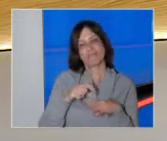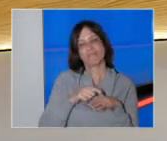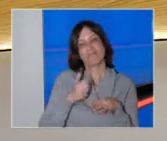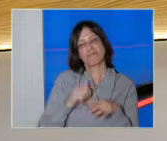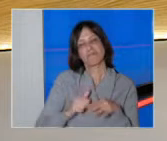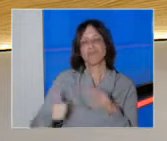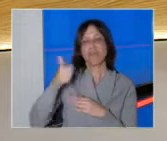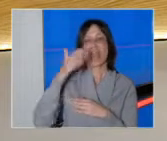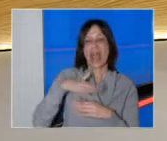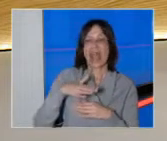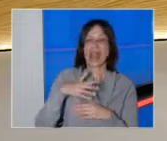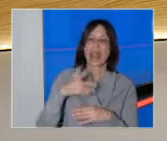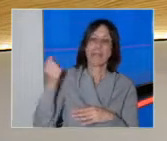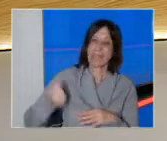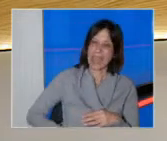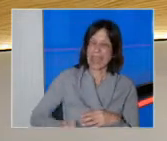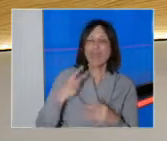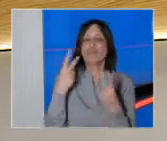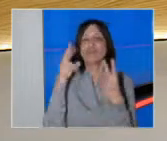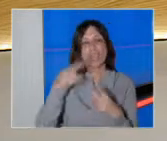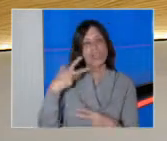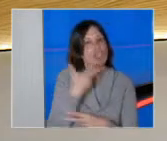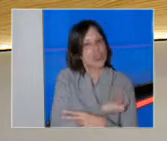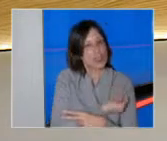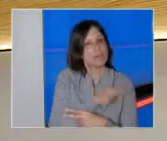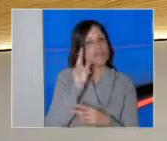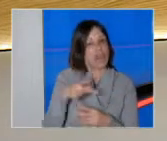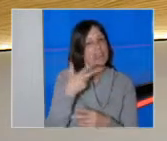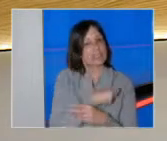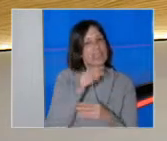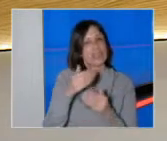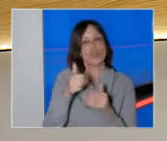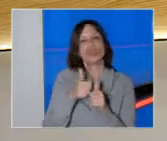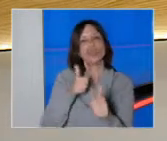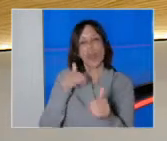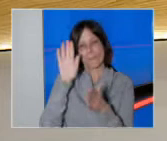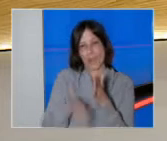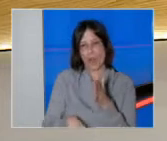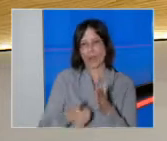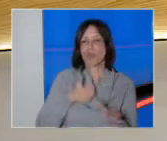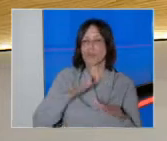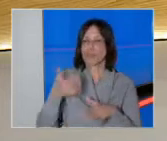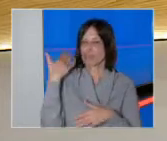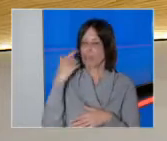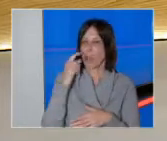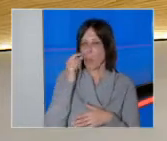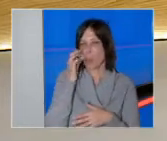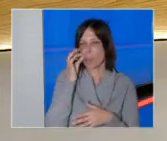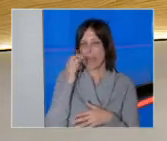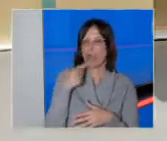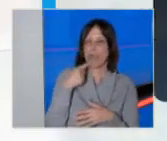חיסונים ואפשר להתחסן, שהתורים יתקצרו, כי גם זה בעיה אחרת. ראש הממשלה לשעבר, אהוד ברק, הוא מצייץ כך,